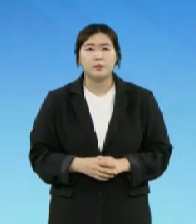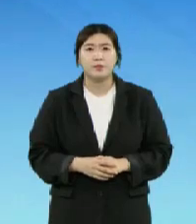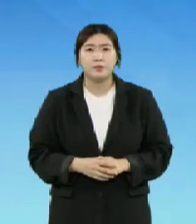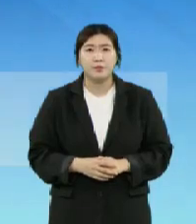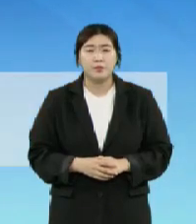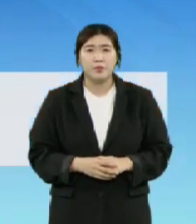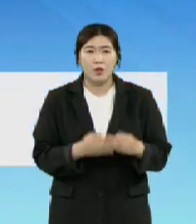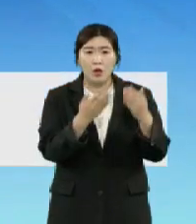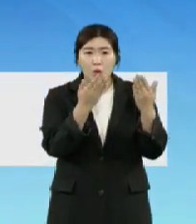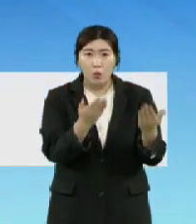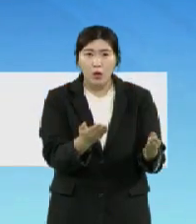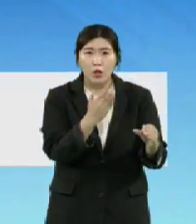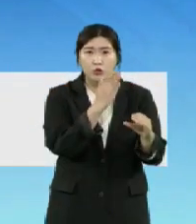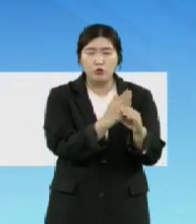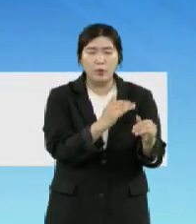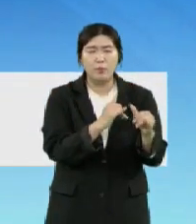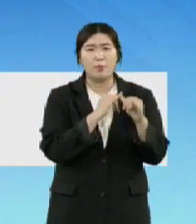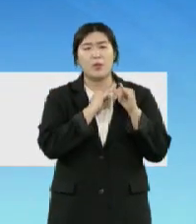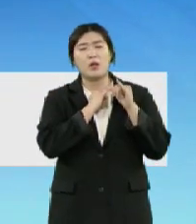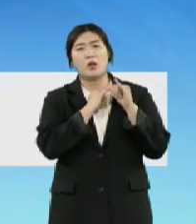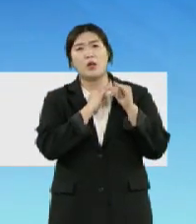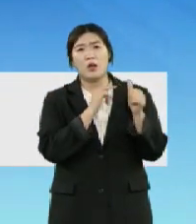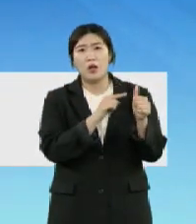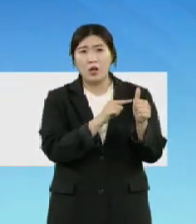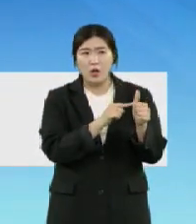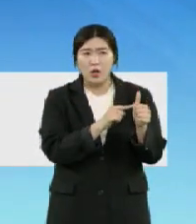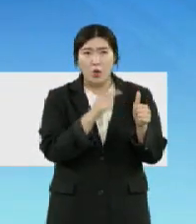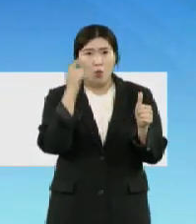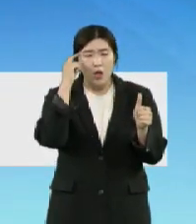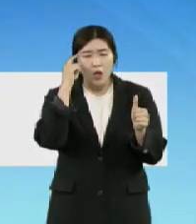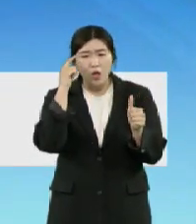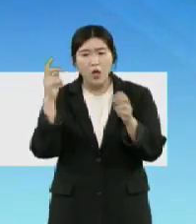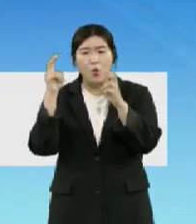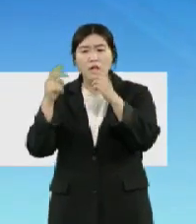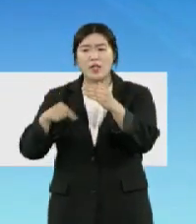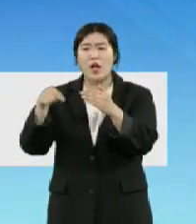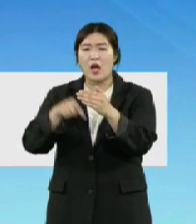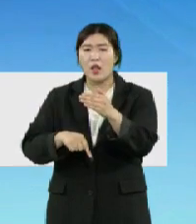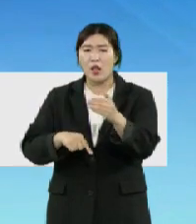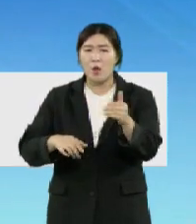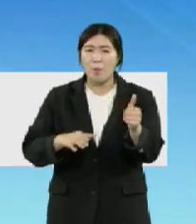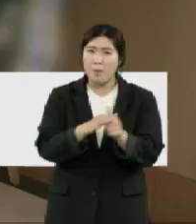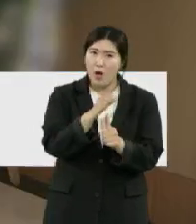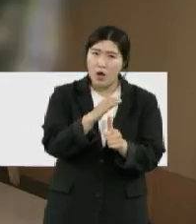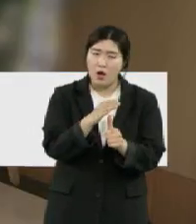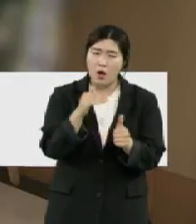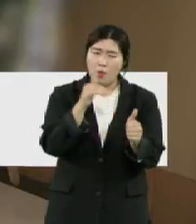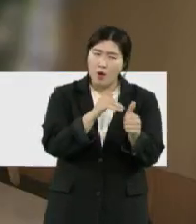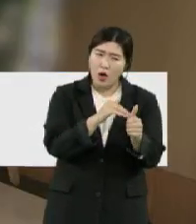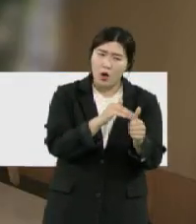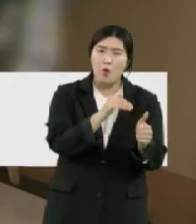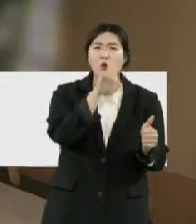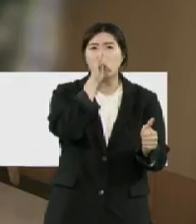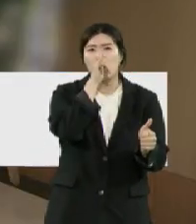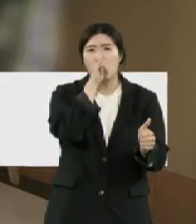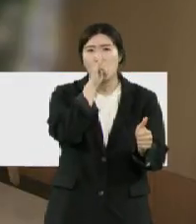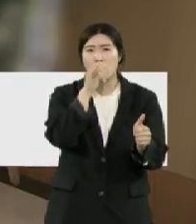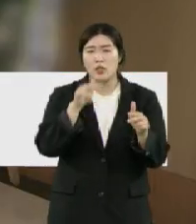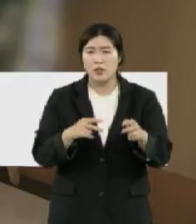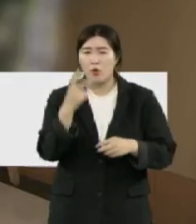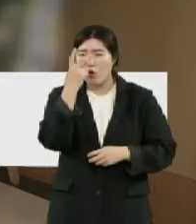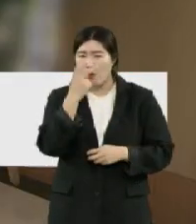휴직 중 극단적 선택을 한 소방관이 직장내 갚지 를 당했다는 주장에 대해 대전 소방본부 가 경찰에